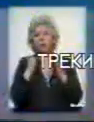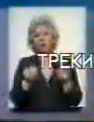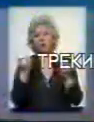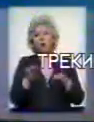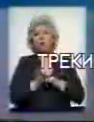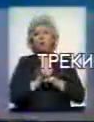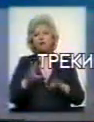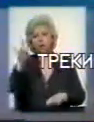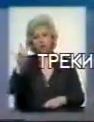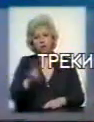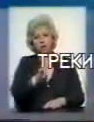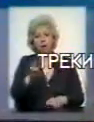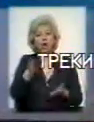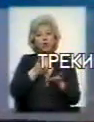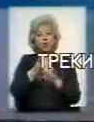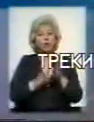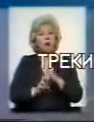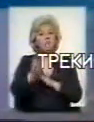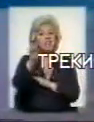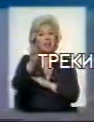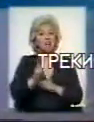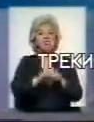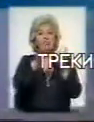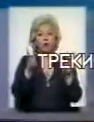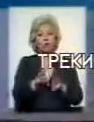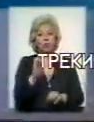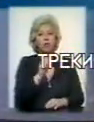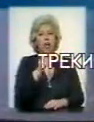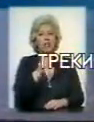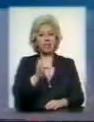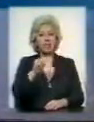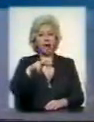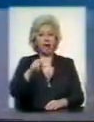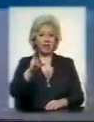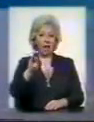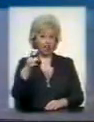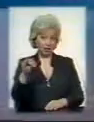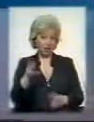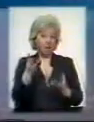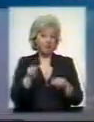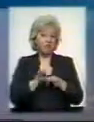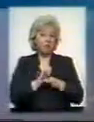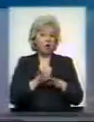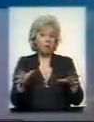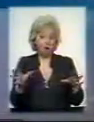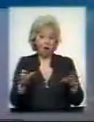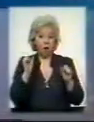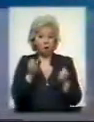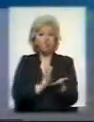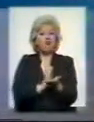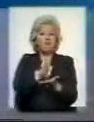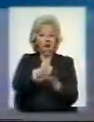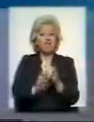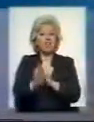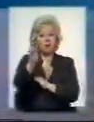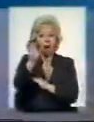Сегодня торжественная служба в церкви Святой Екатерины Александрийской. В дни юбилея прихожане смогут войти в этот католический храм с Невского проспекта.